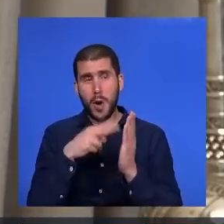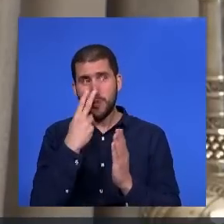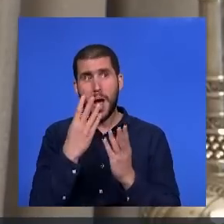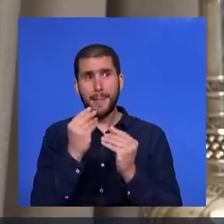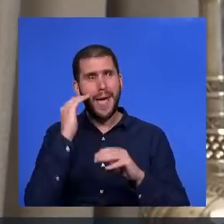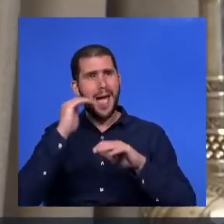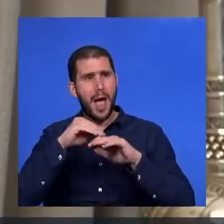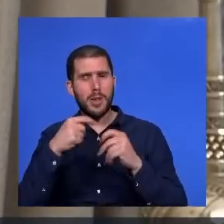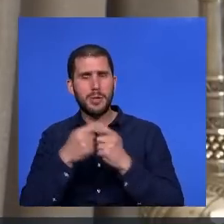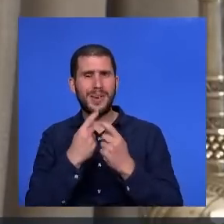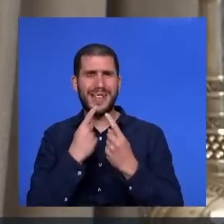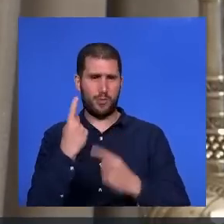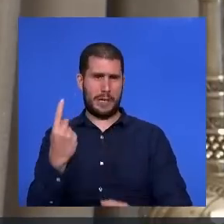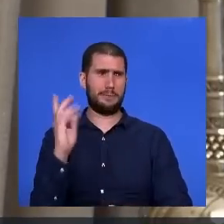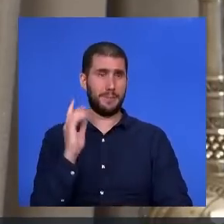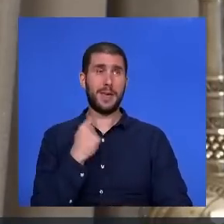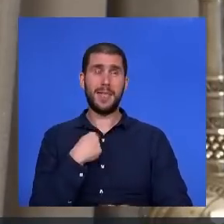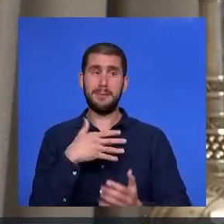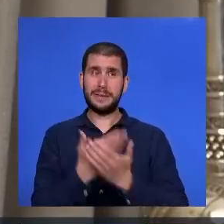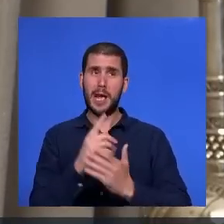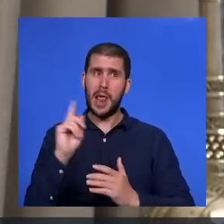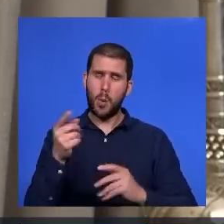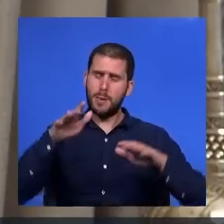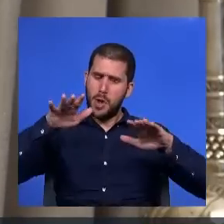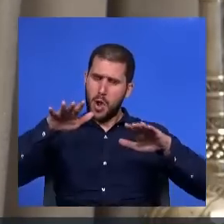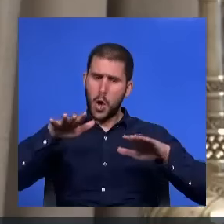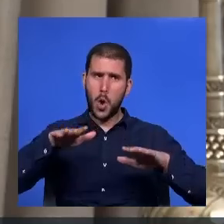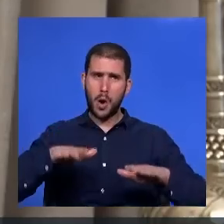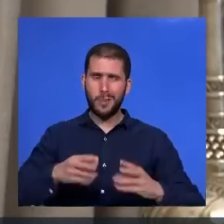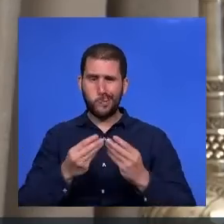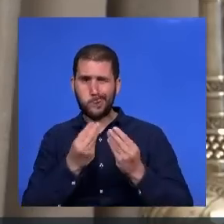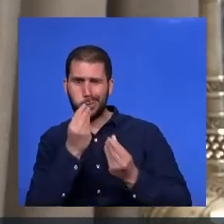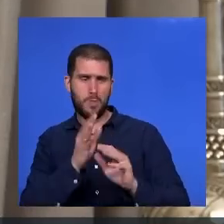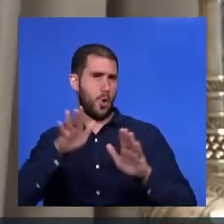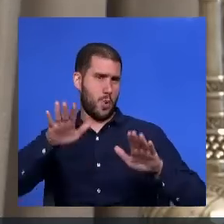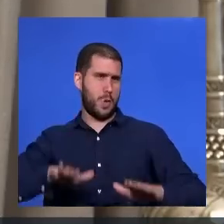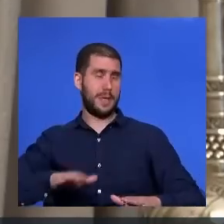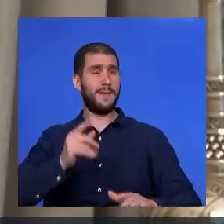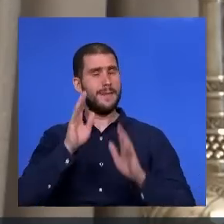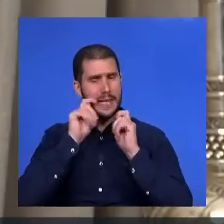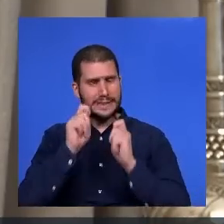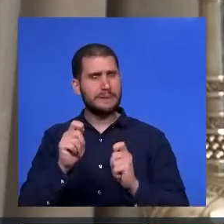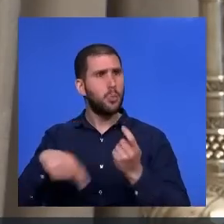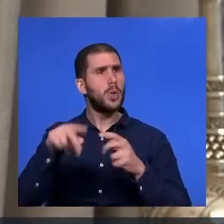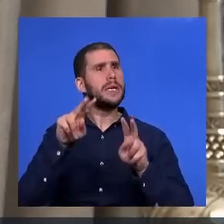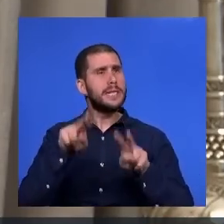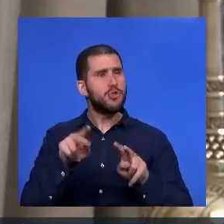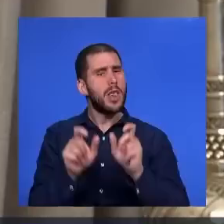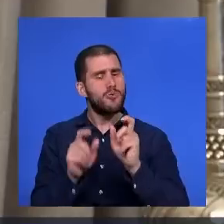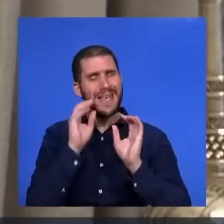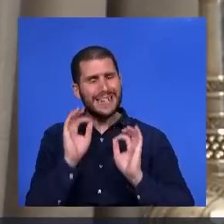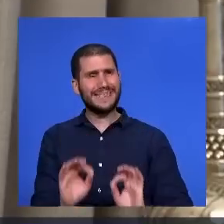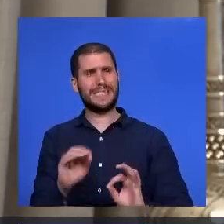הערות לגבי ההידברות, אז אני מציע לכולם להוריד את מפלס החשדנות, ולסמוך על כך שיש אנשים